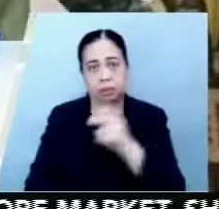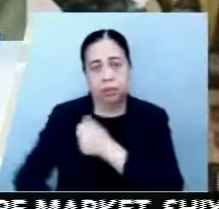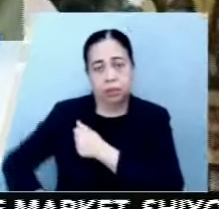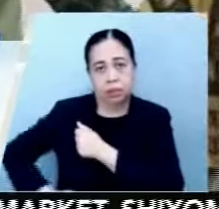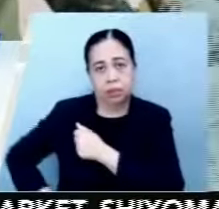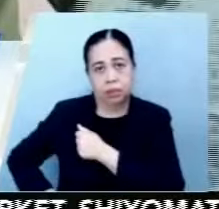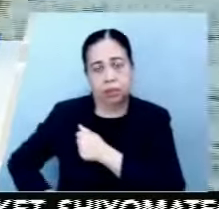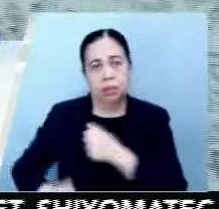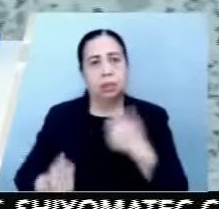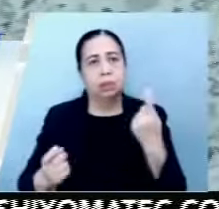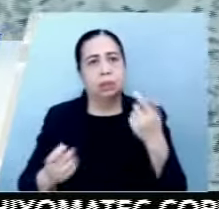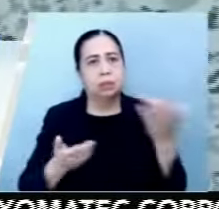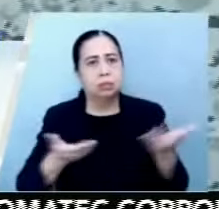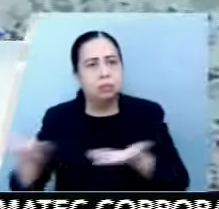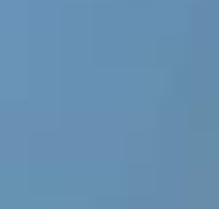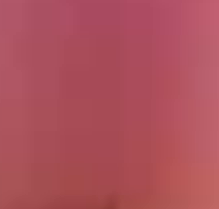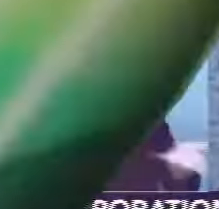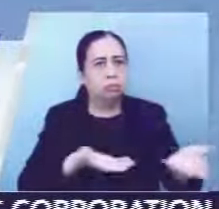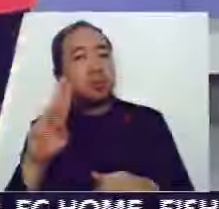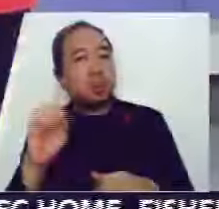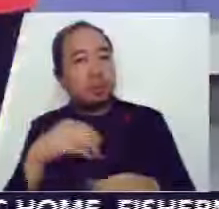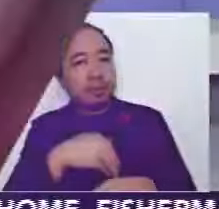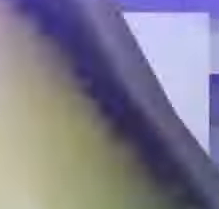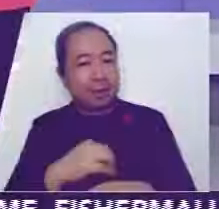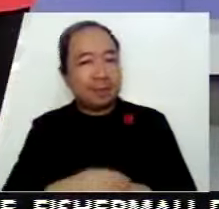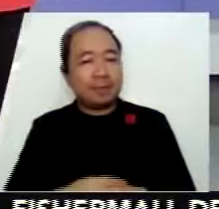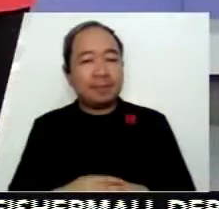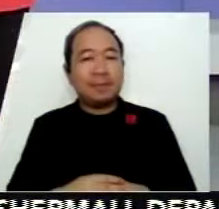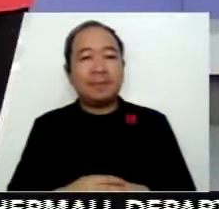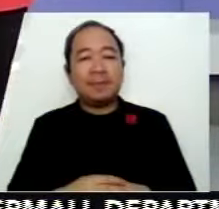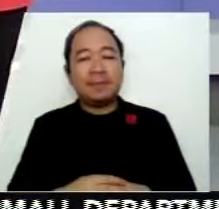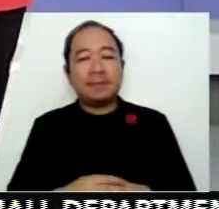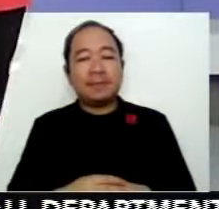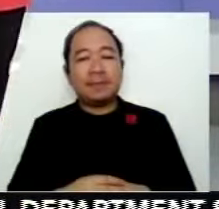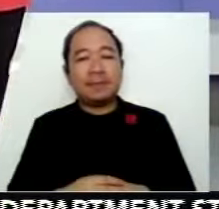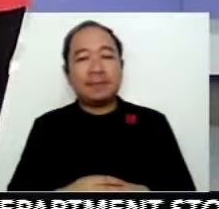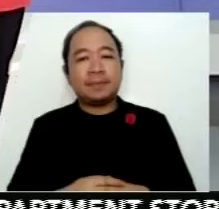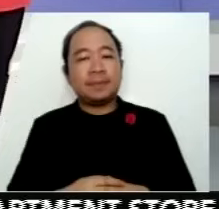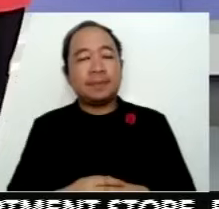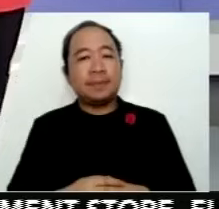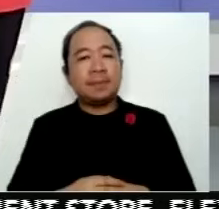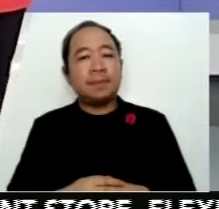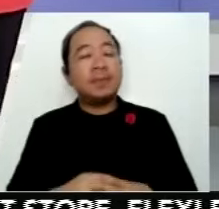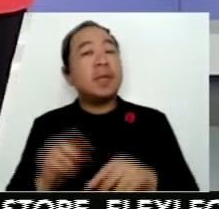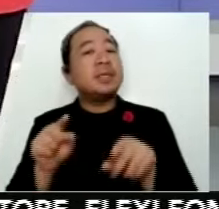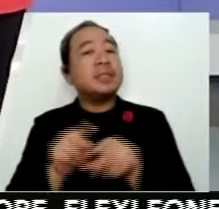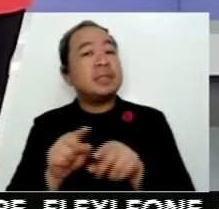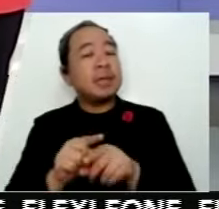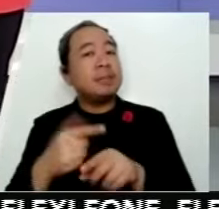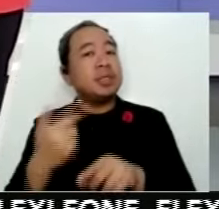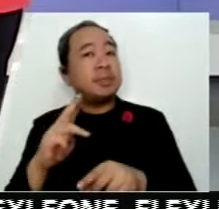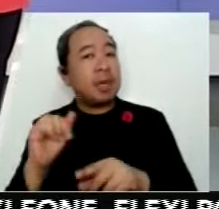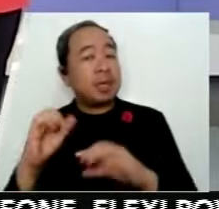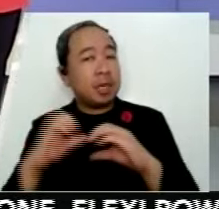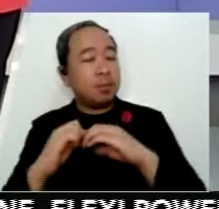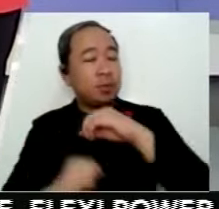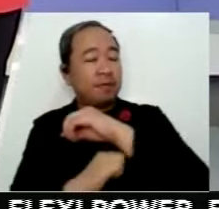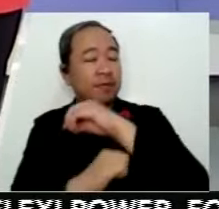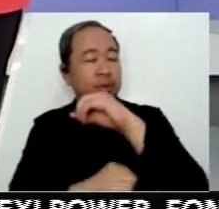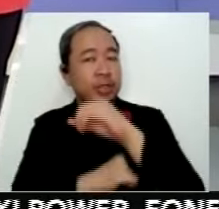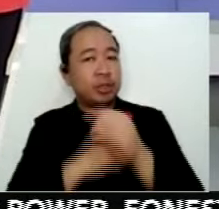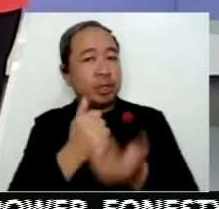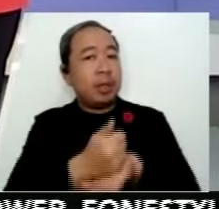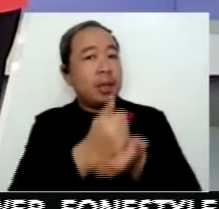nag-facilitate lang kami kung ano yung pwede naming maitulong. Naghatid din po ng tulong ang Jimmy Kapuso Foundation sa Maguindanao